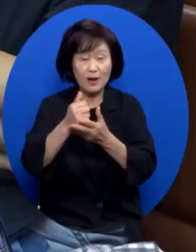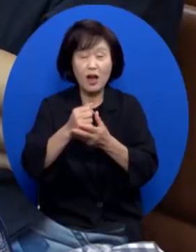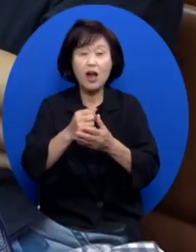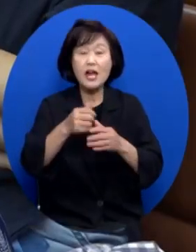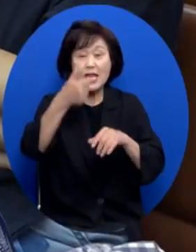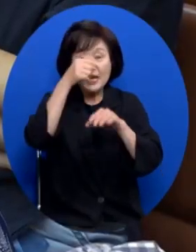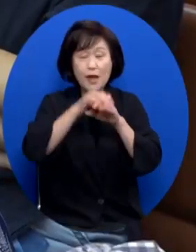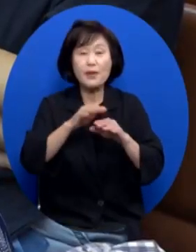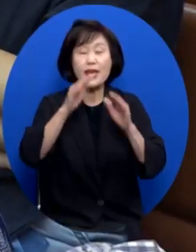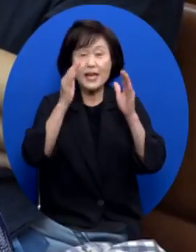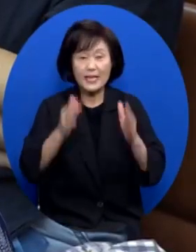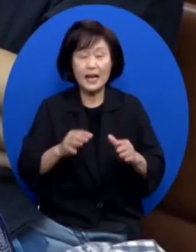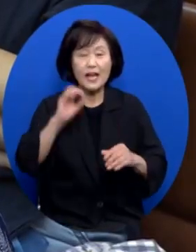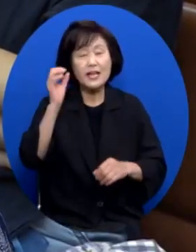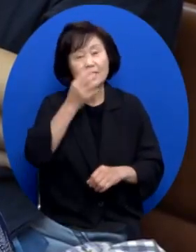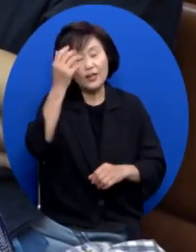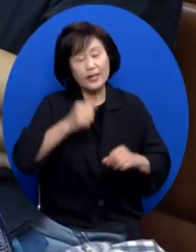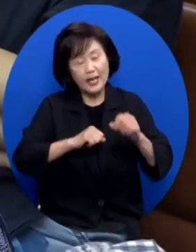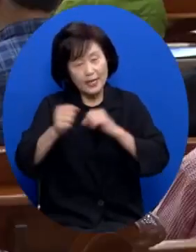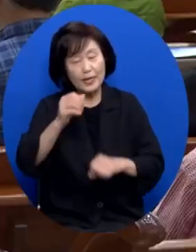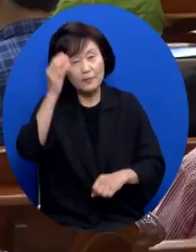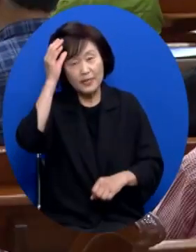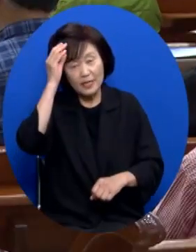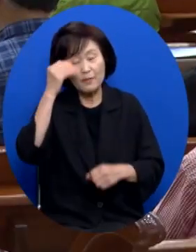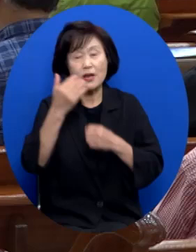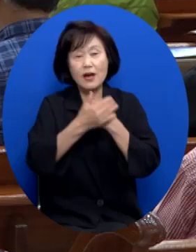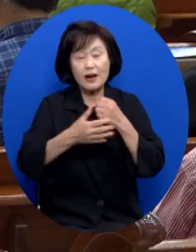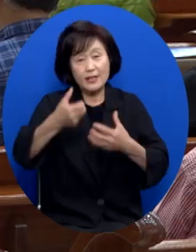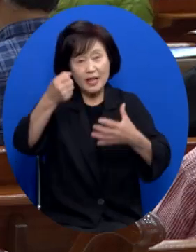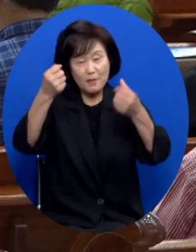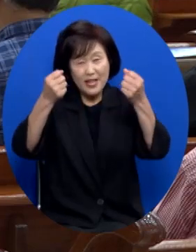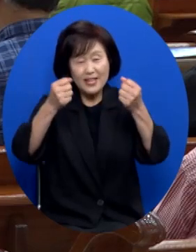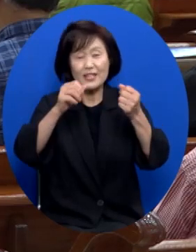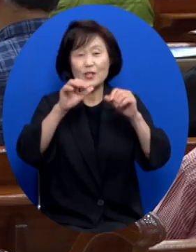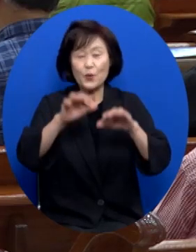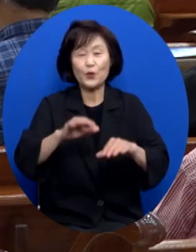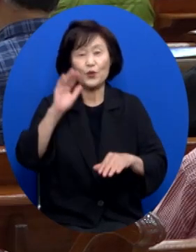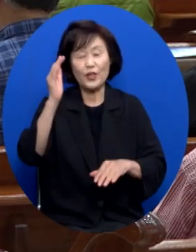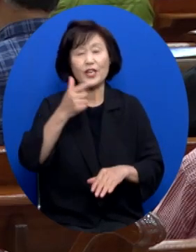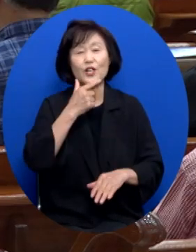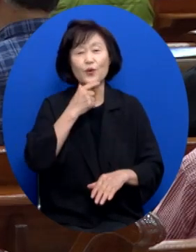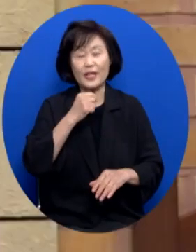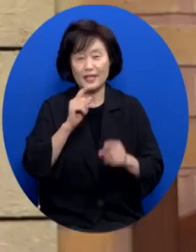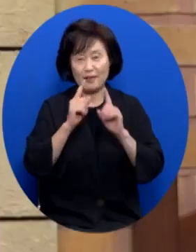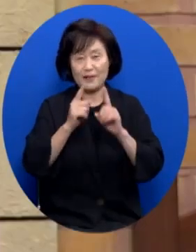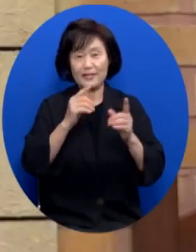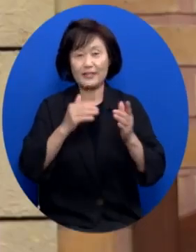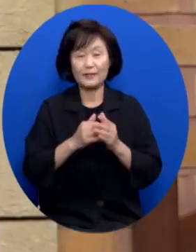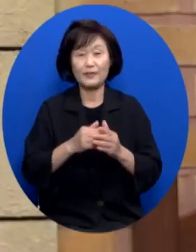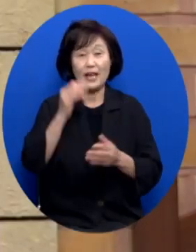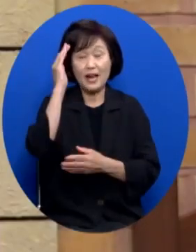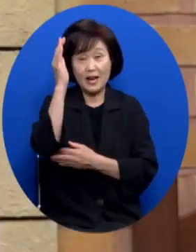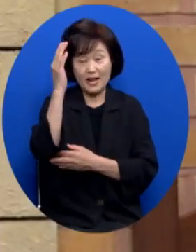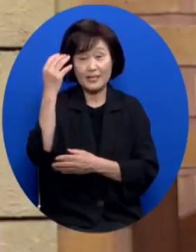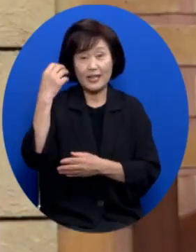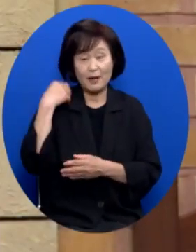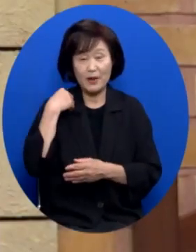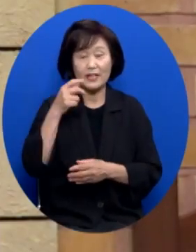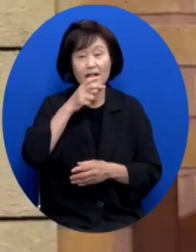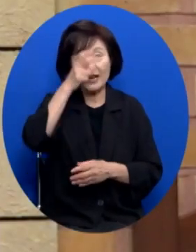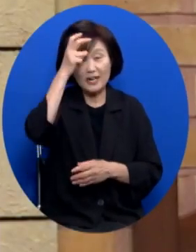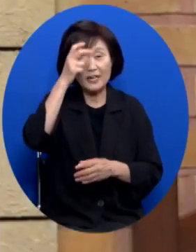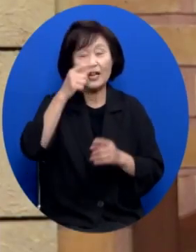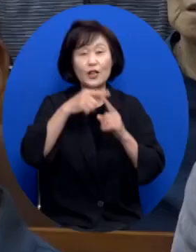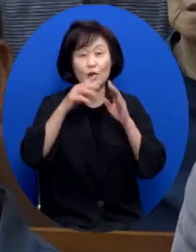기간 성령의 역사하심을 기대하며 은혜받는 자리가 되길 바란다고 인사말을 전했습니다. 강사로 나선 영락교회